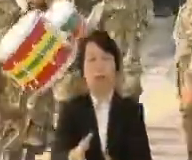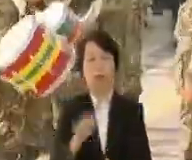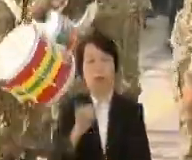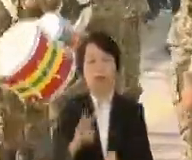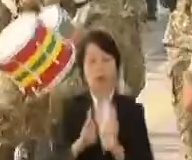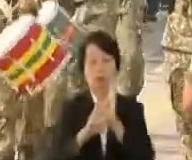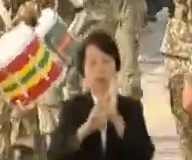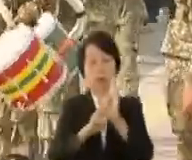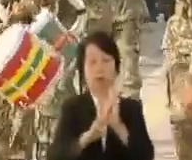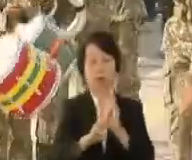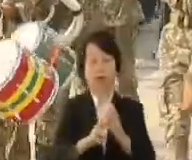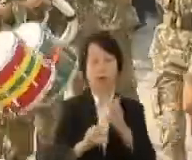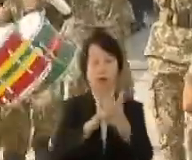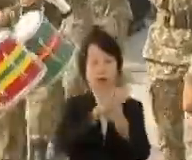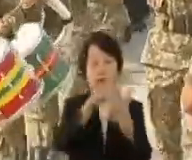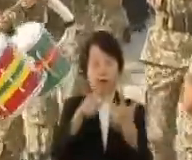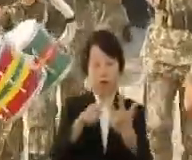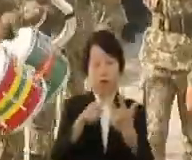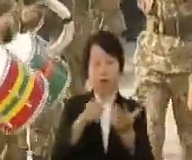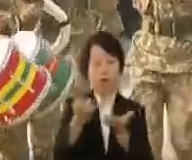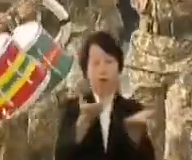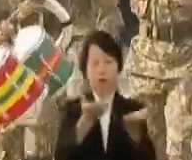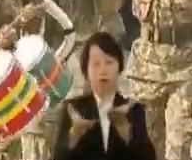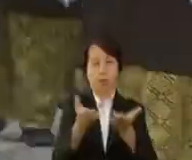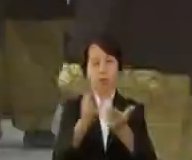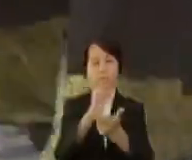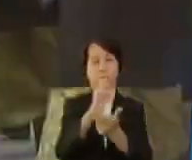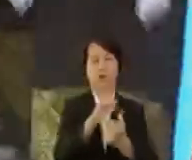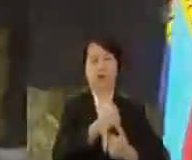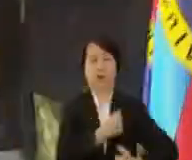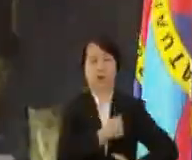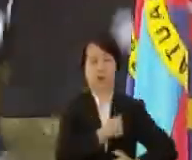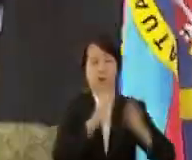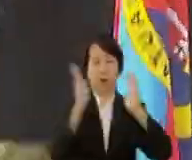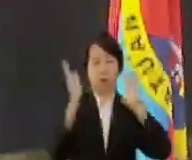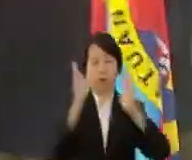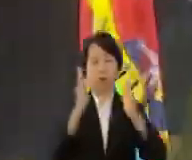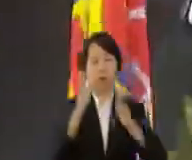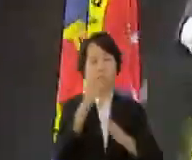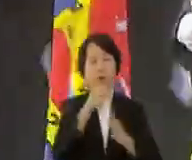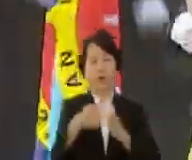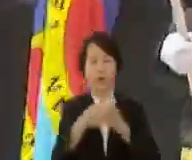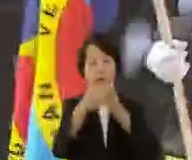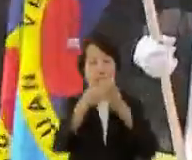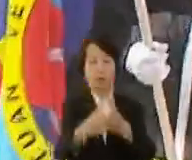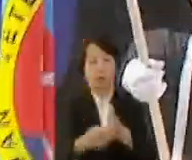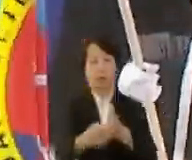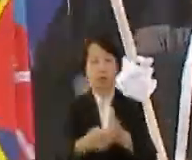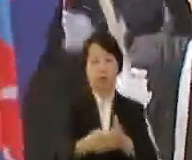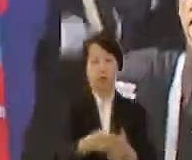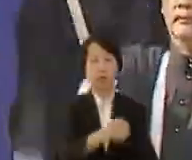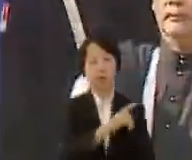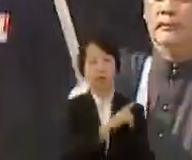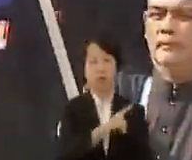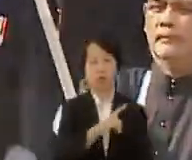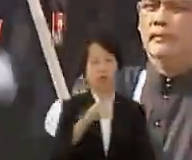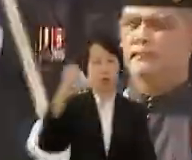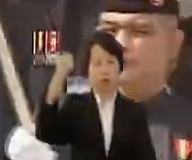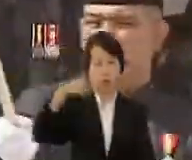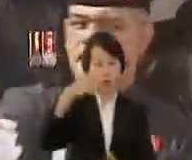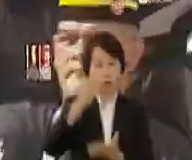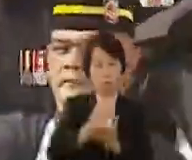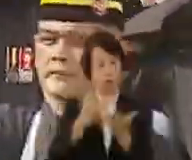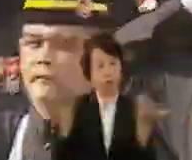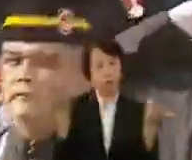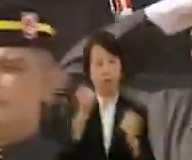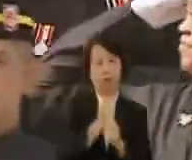yang mewakili ketiga-tiga cabang perkhidmatan Angkatan Tentera Malaysia dan diketuai oleh Letnan Kenal Besar Tamsir